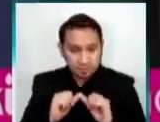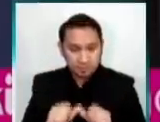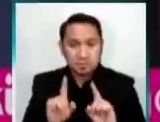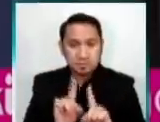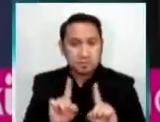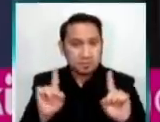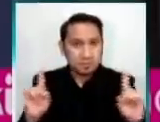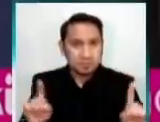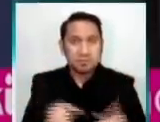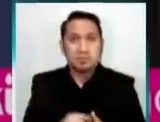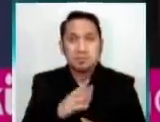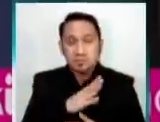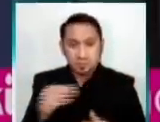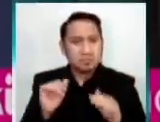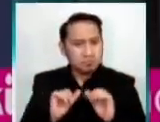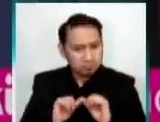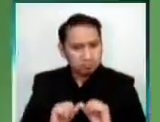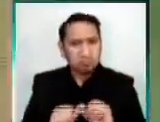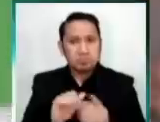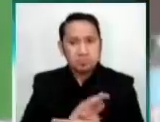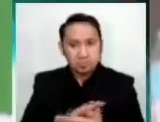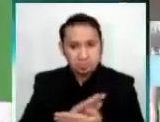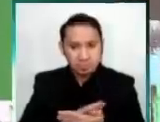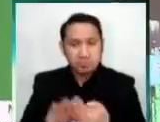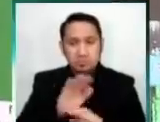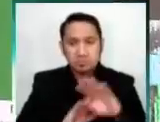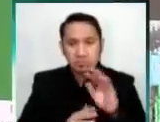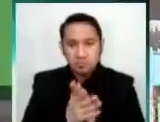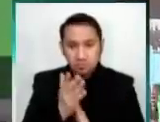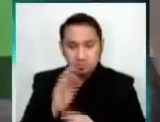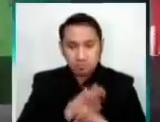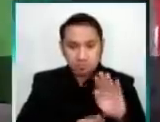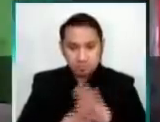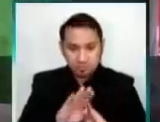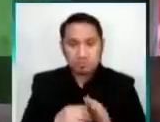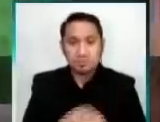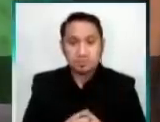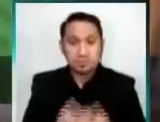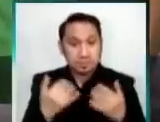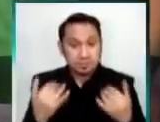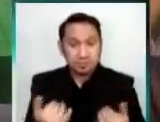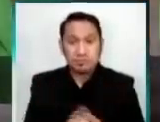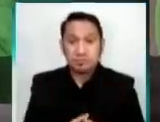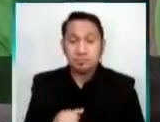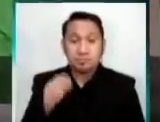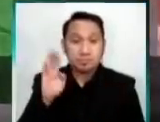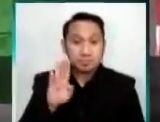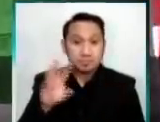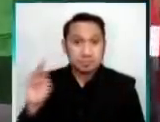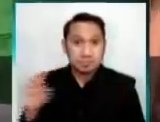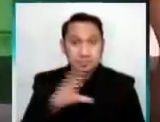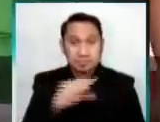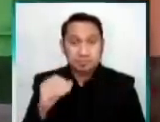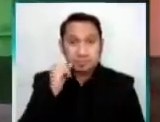distancing at patuloy rin ang paghuhugas ng kamay. Nanawagan naman sina dating Senador Bongbong Marcos at Davao City